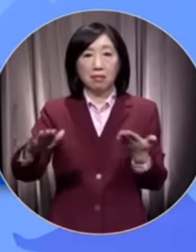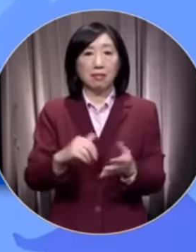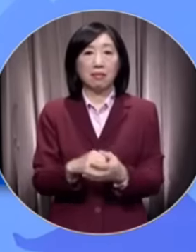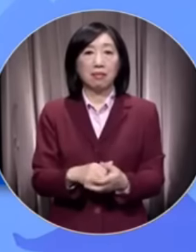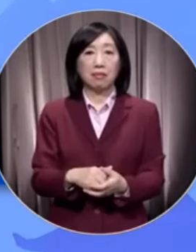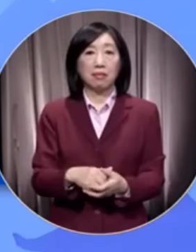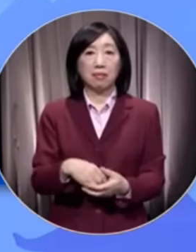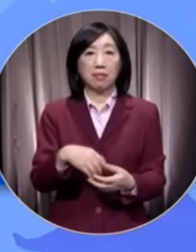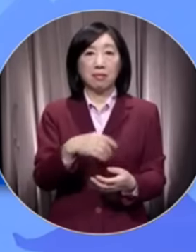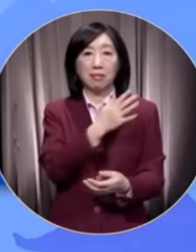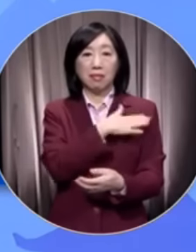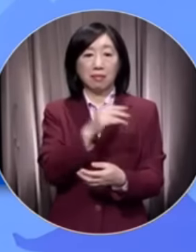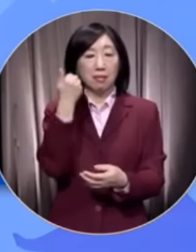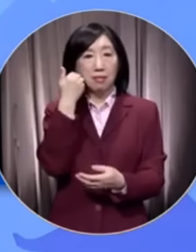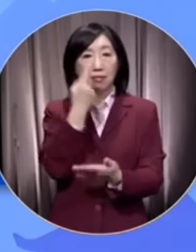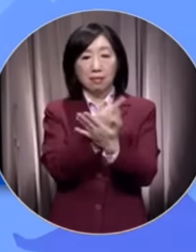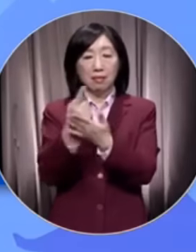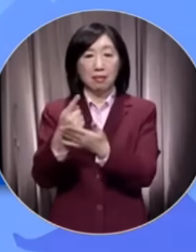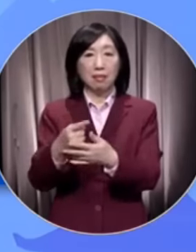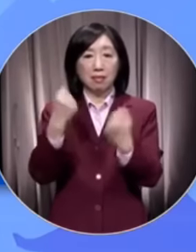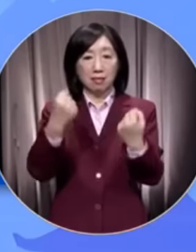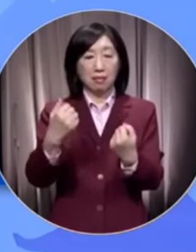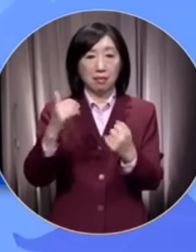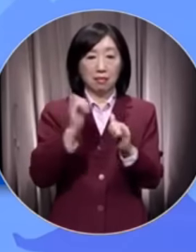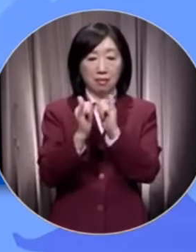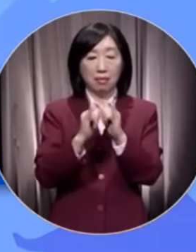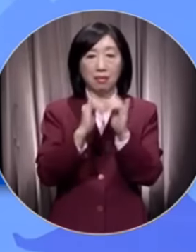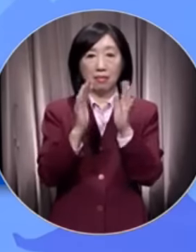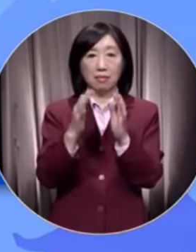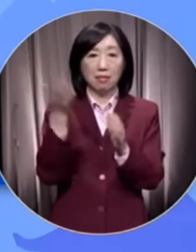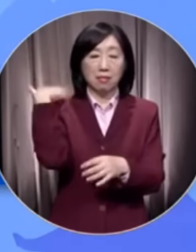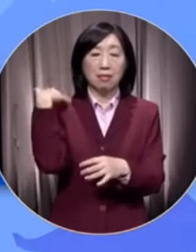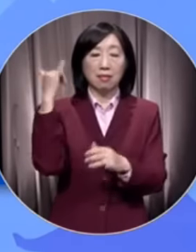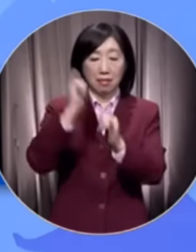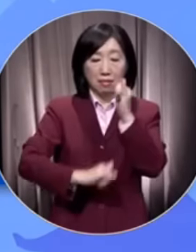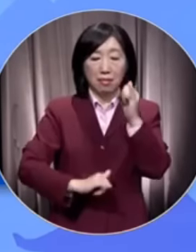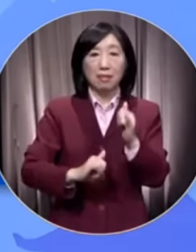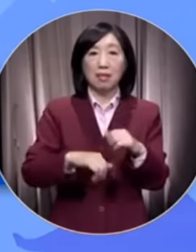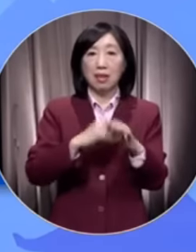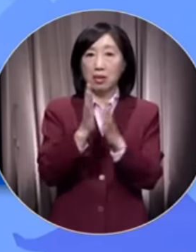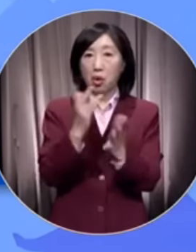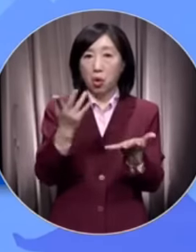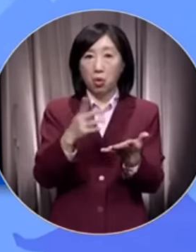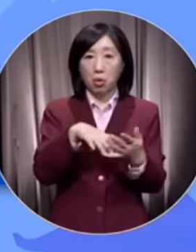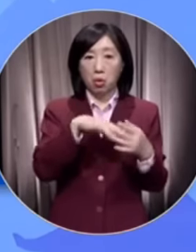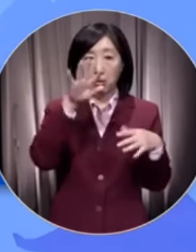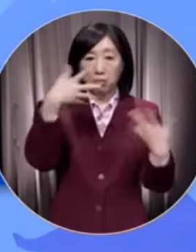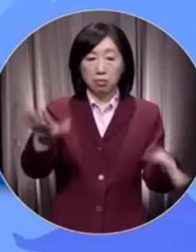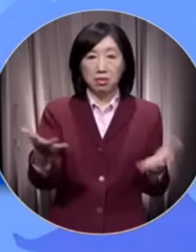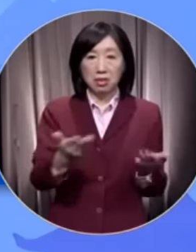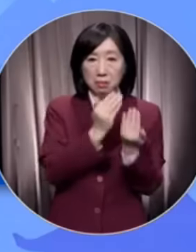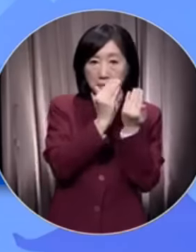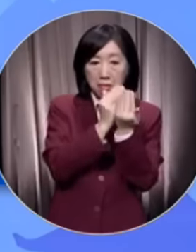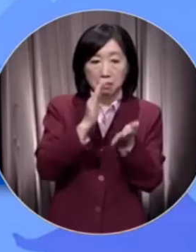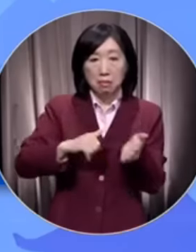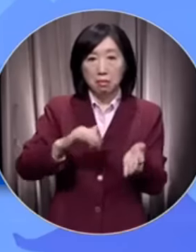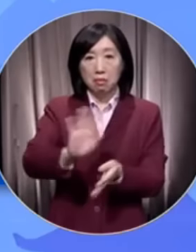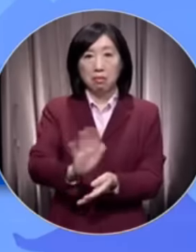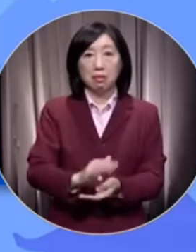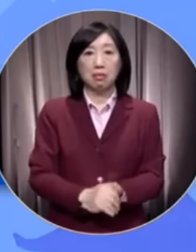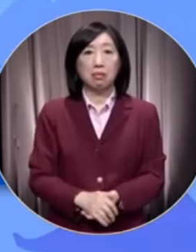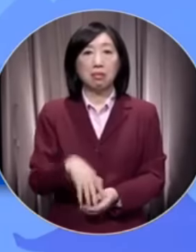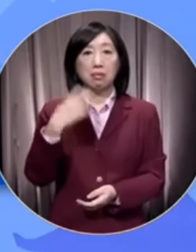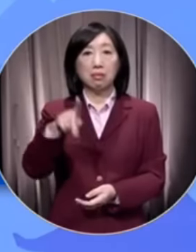该在我们的过去的历史里面去隐瞒。未来我也会追讨不当党产，我会明